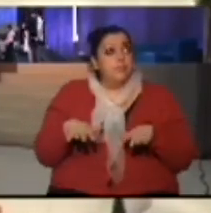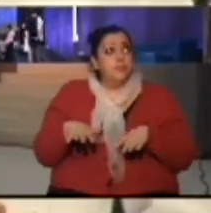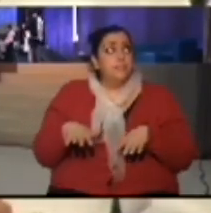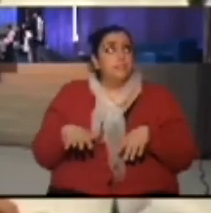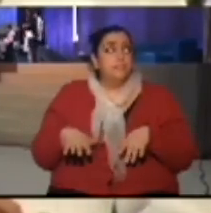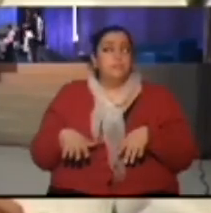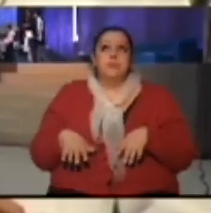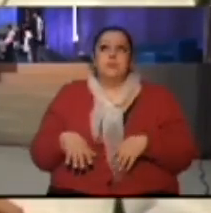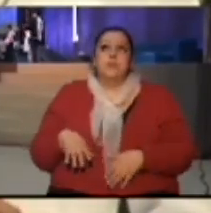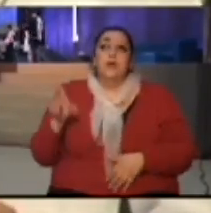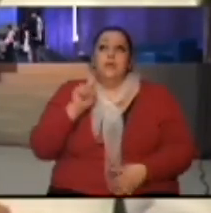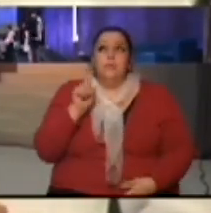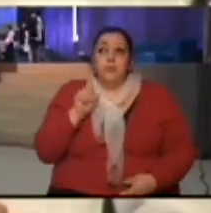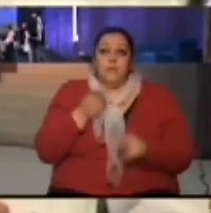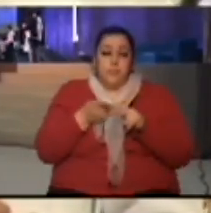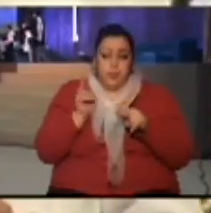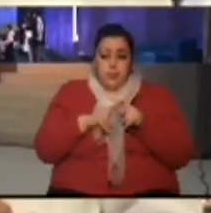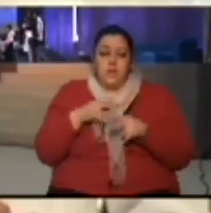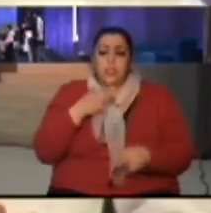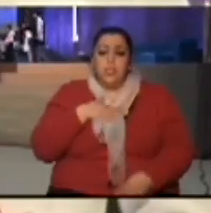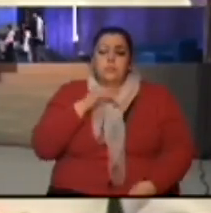որպեսզի իմ մեղավոր կյանքը վերցնես